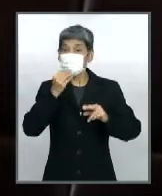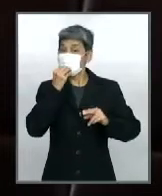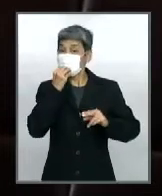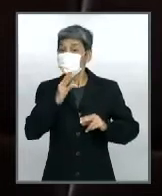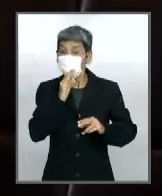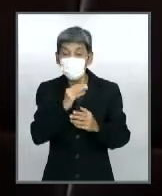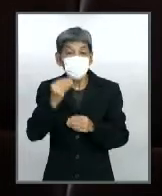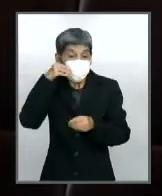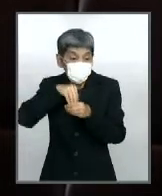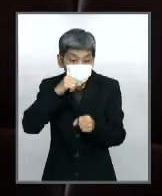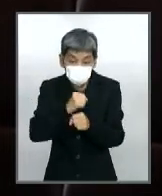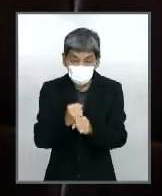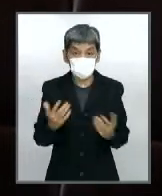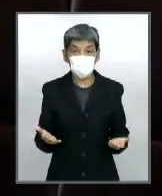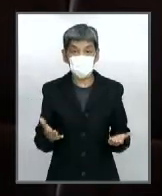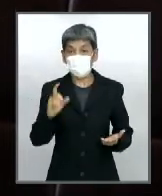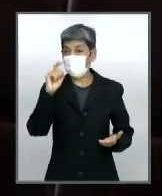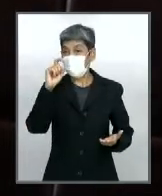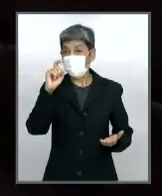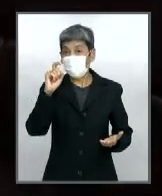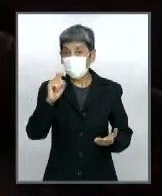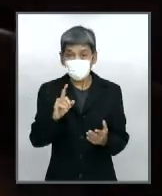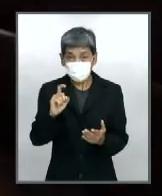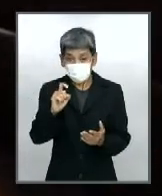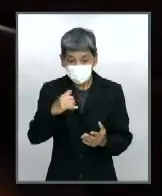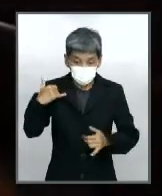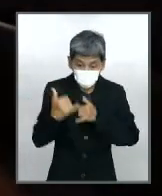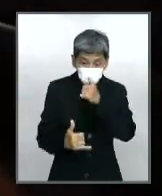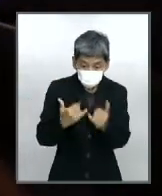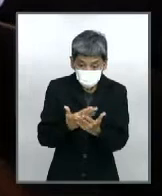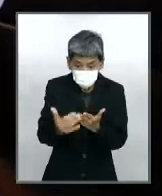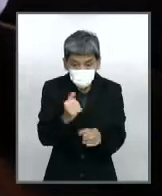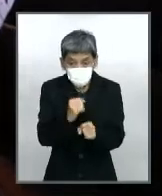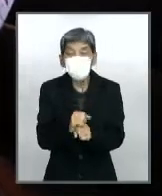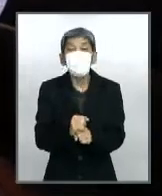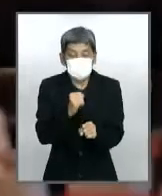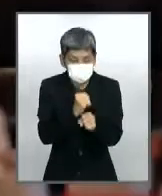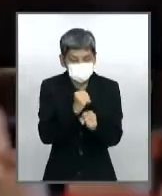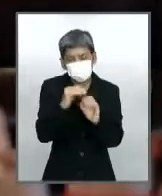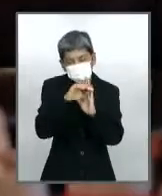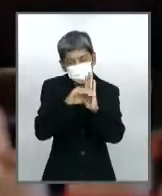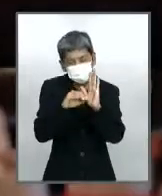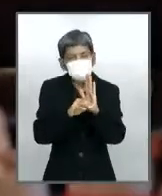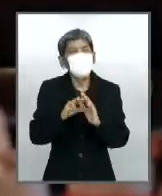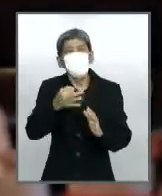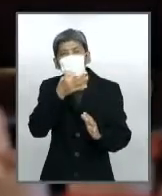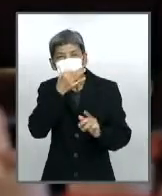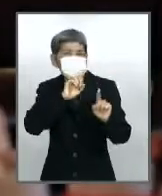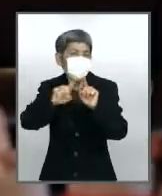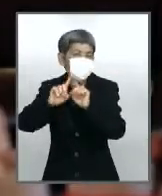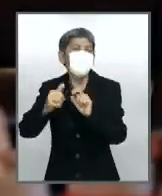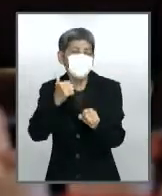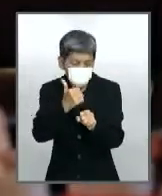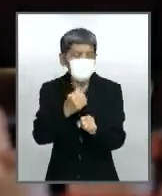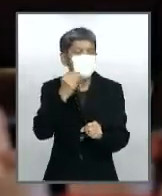านอาหารเนี้ยถ้าแบบให้ work from home อ้าวได้ไงอ่ะมันก็ดูไม่ make sense อ่ะ เรื่องของเนื้องานที่ต่างอาชีพก็อาจ